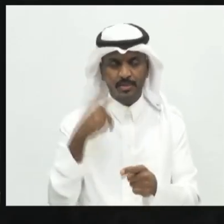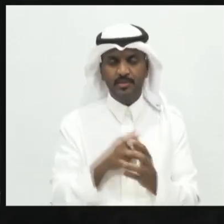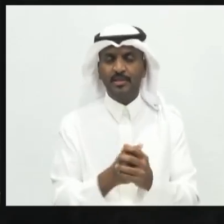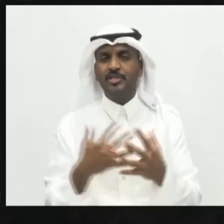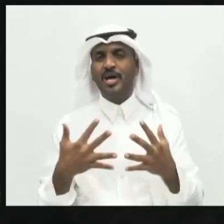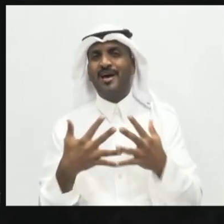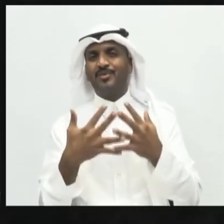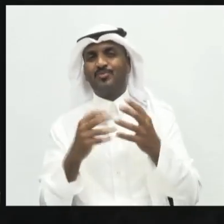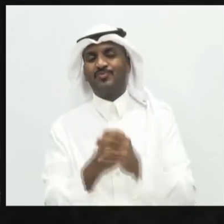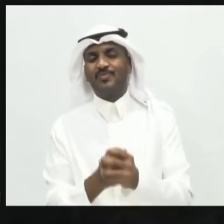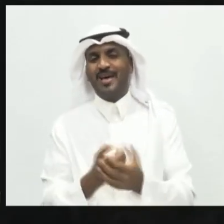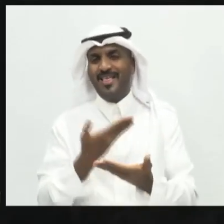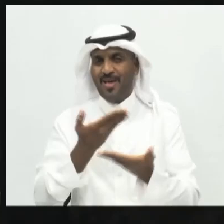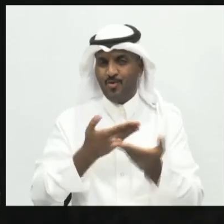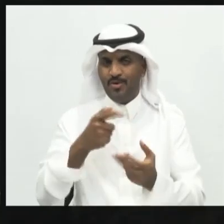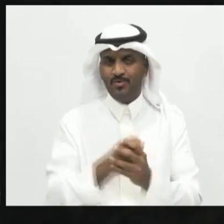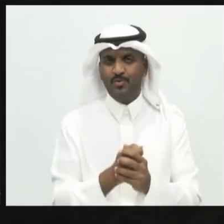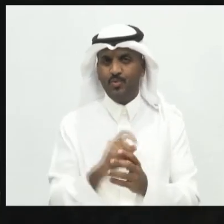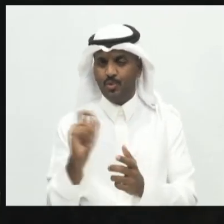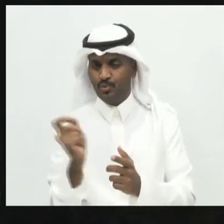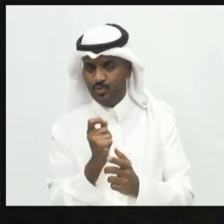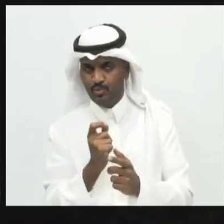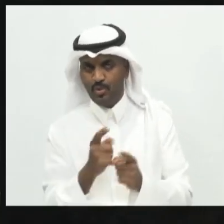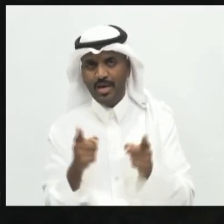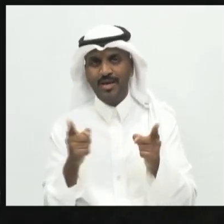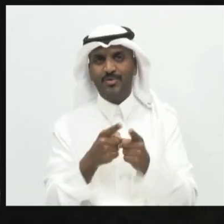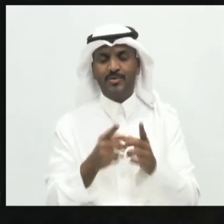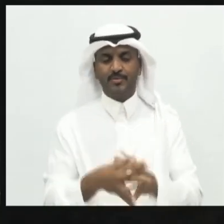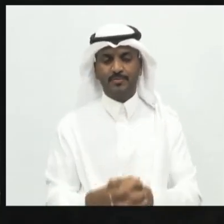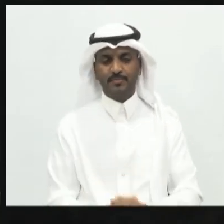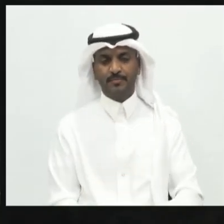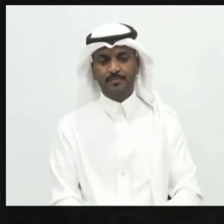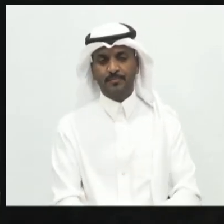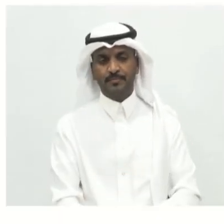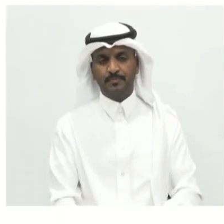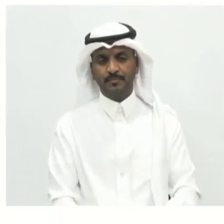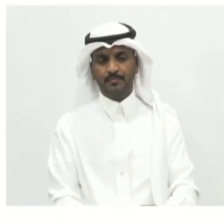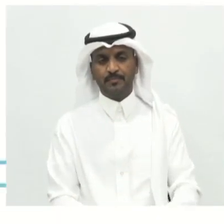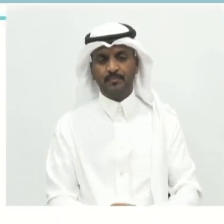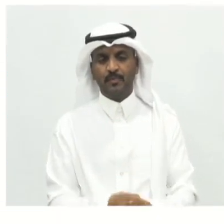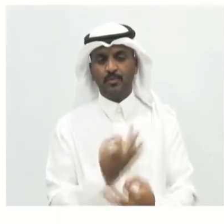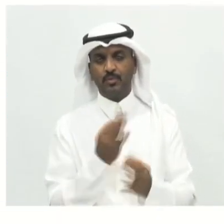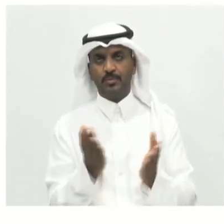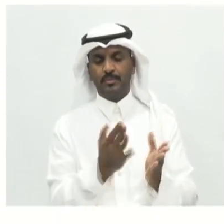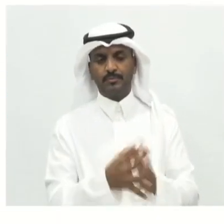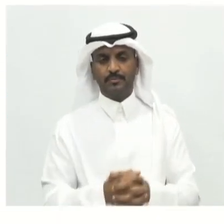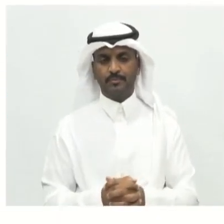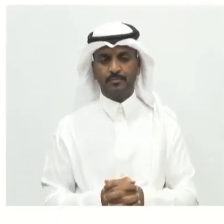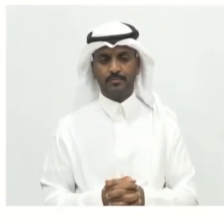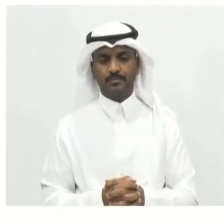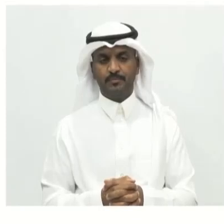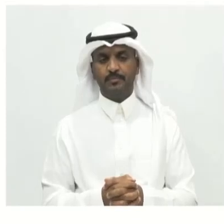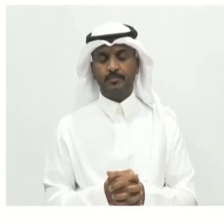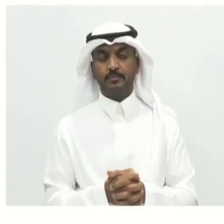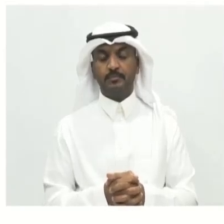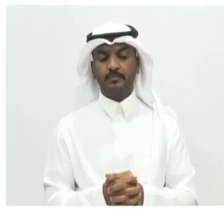هذا الحوار واكتبوا الخلاصه ايها الرائعون والرائع طيب نكمل بعد ذلك ابنائي